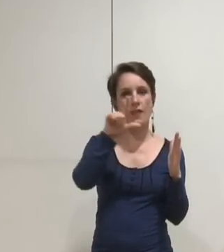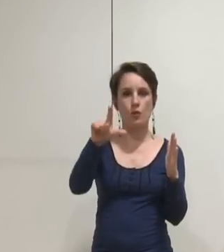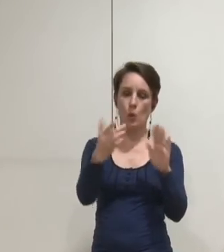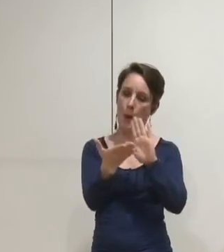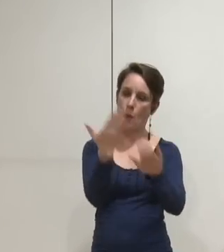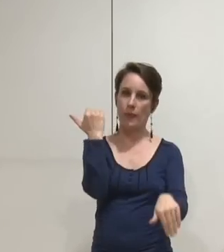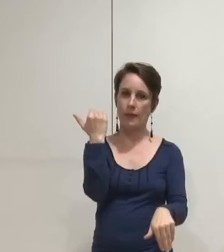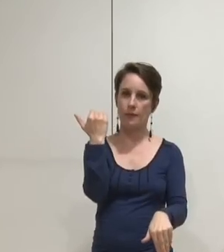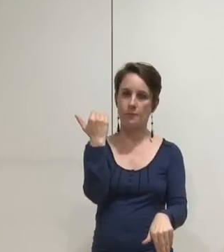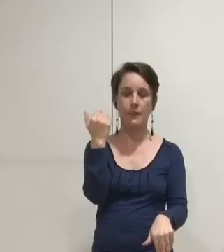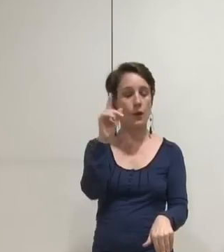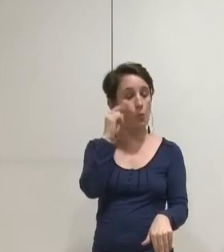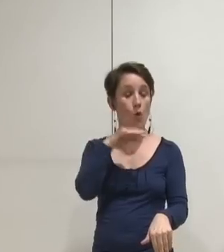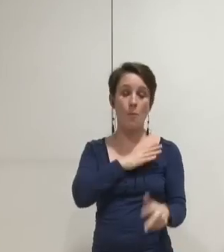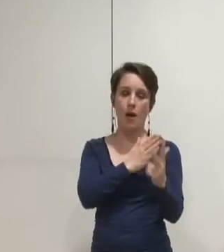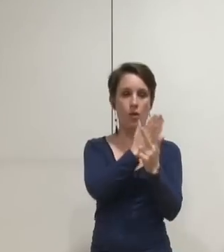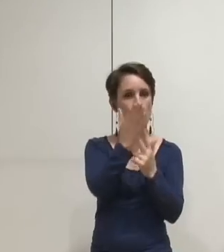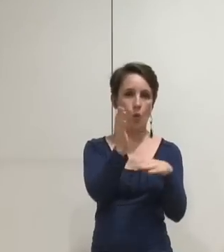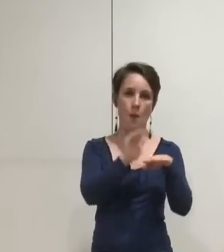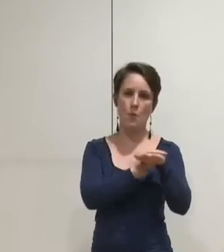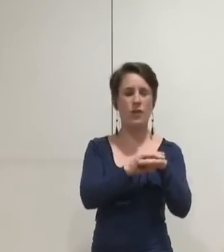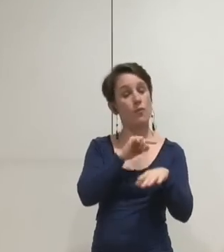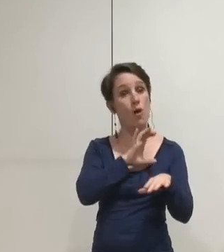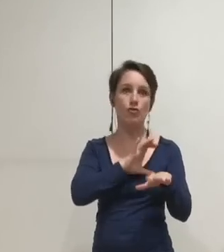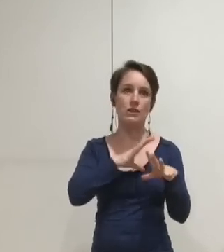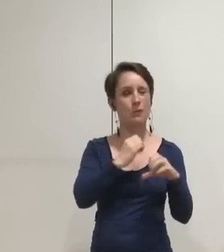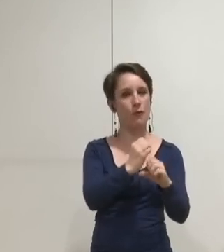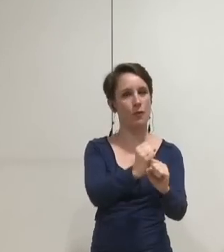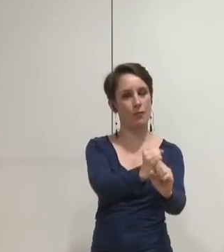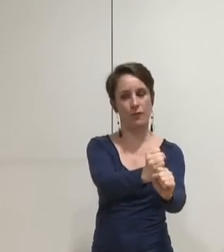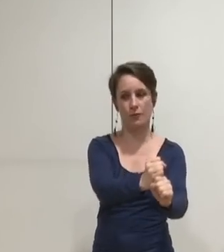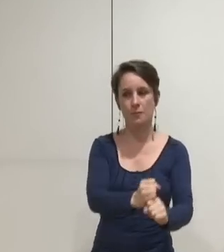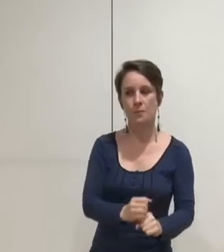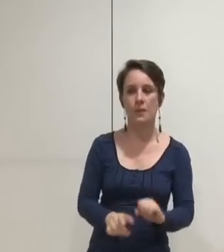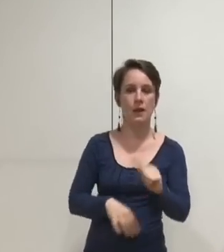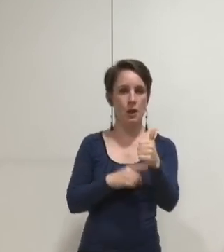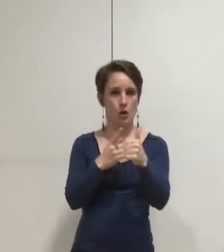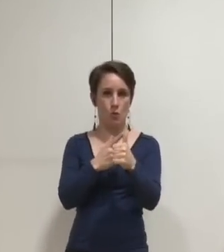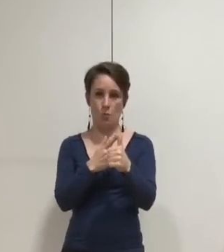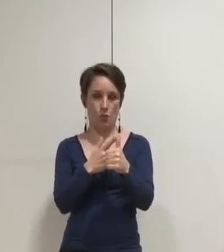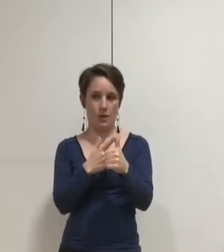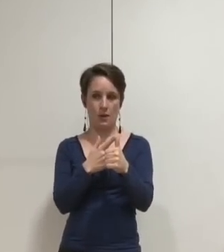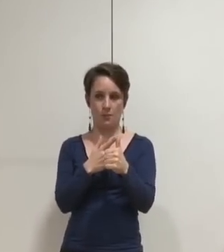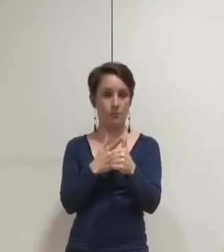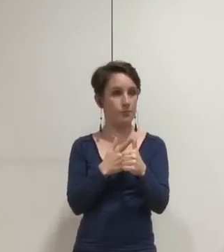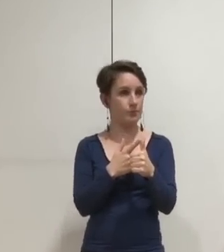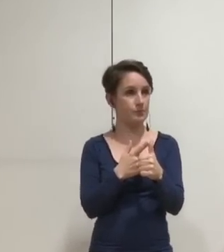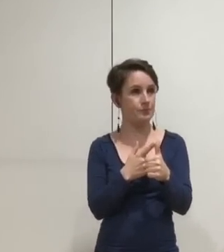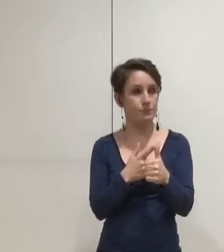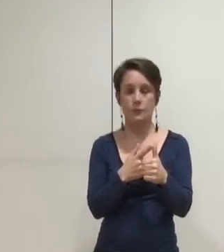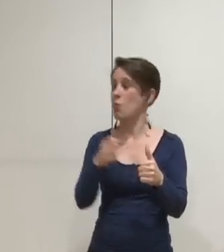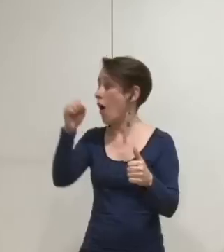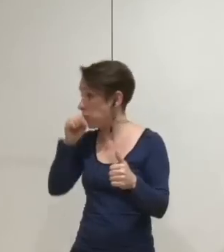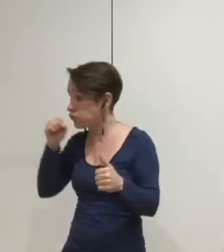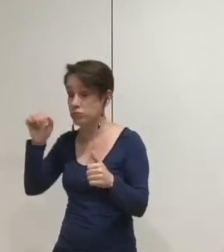raisons essentielles je vais essayer d'être la plus synthétique possible d'abord parce que le switch à vos souhaits le